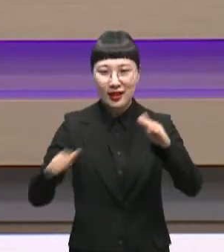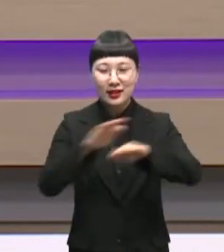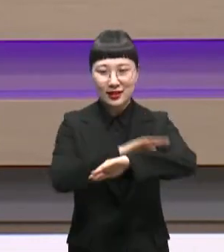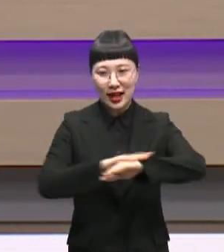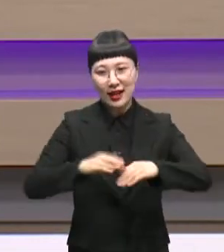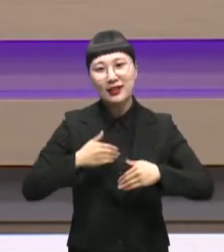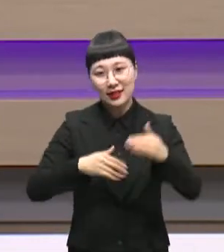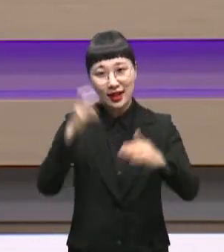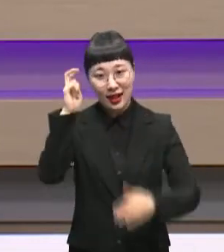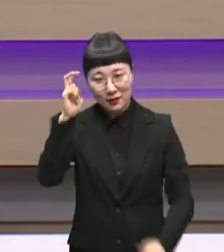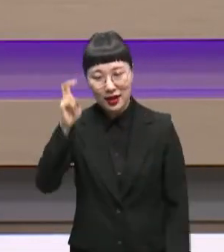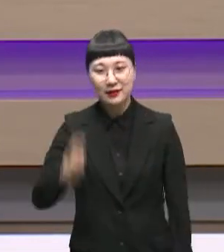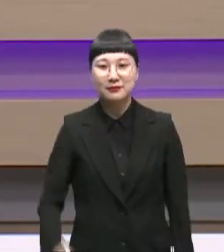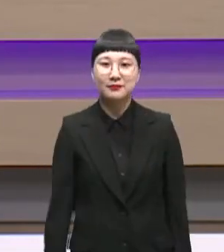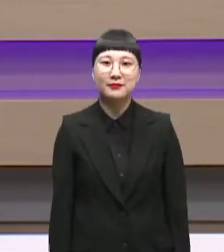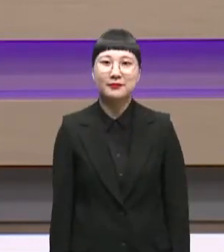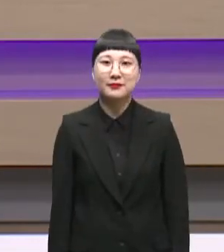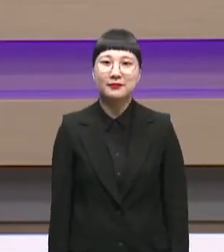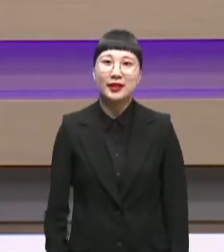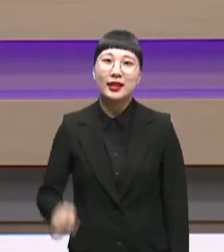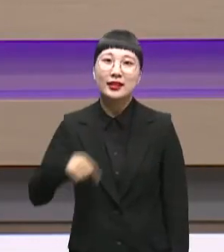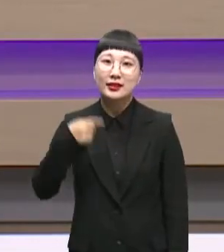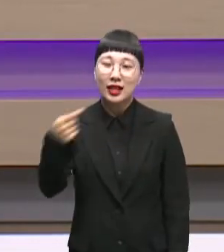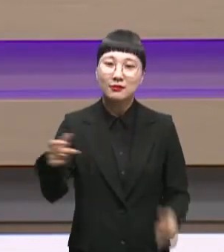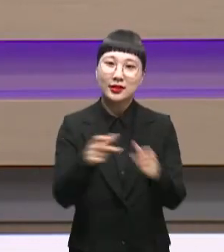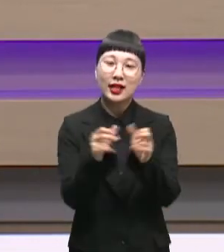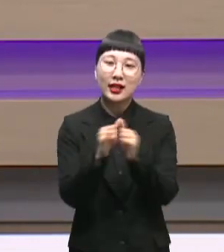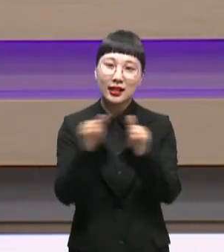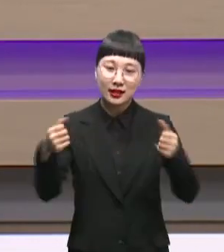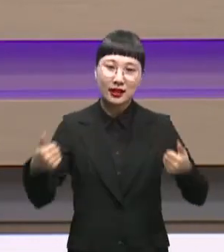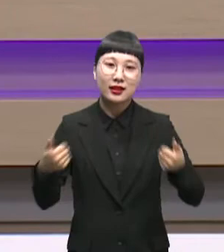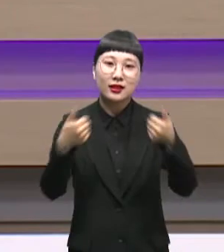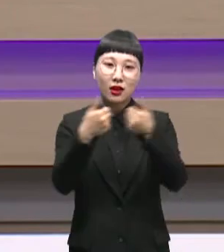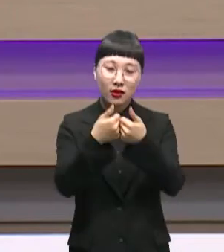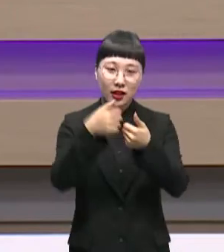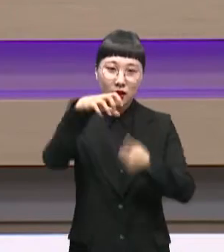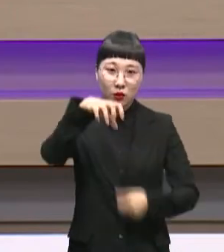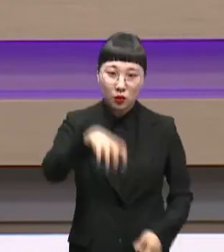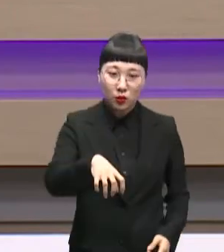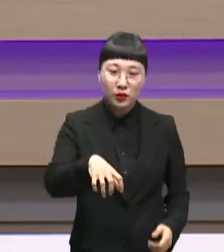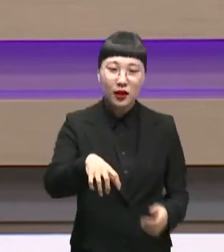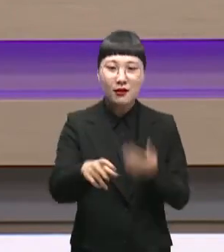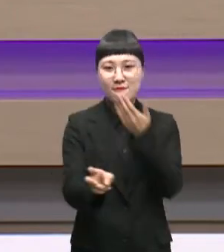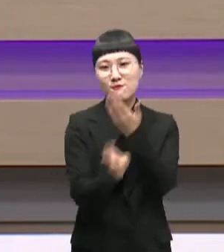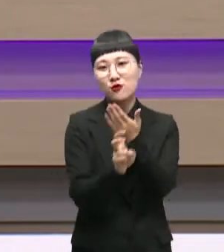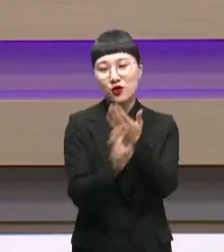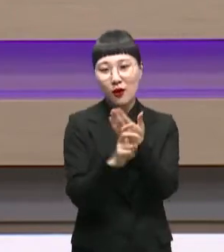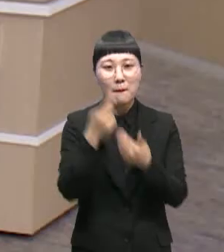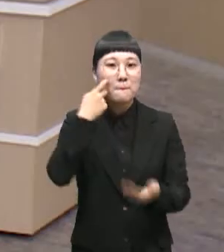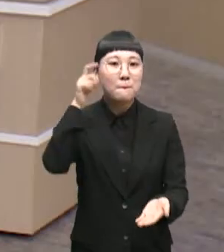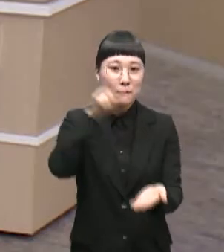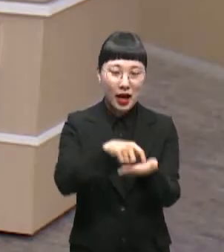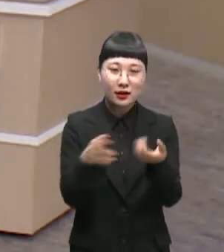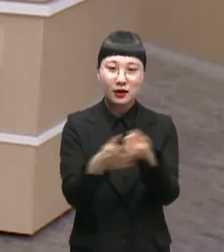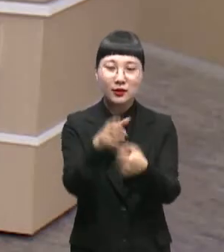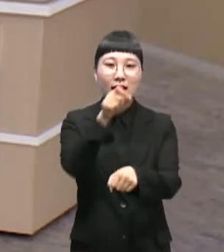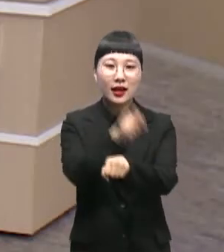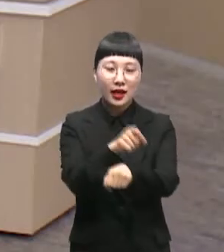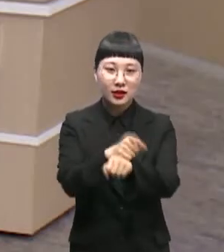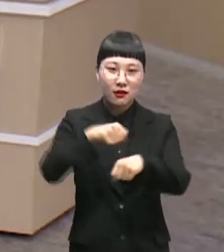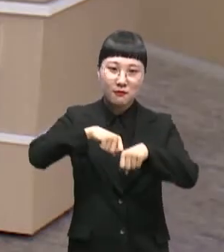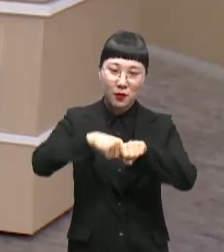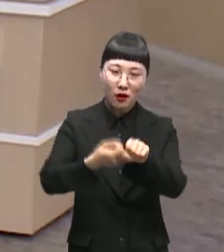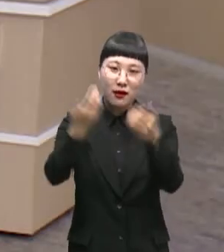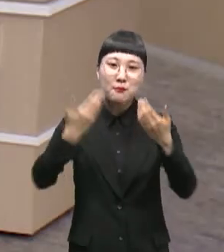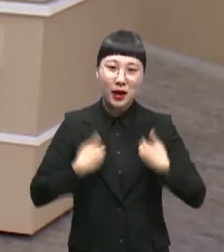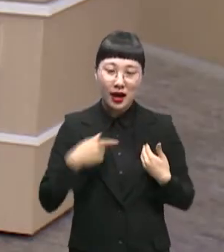다음 소식 보겠습니다 인천지역 일부 장애인 경기 단체에서 비위 부정 행위가 적발돼 행정처분을 받는 다고 하는데요 이 소식도